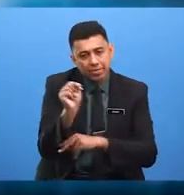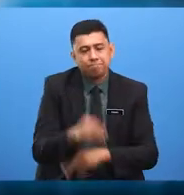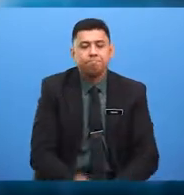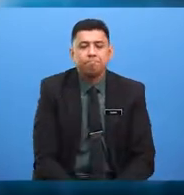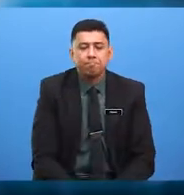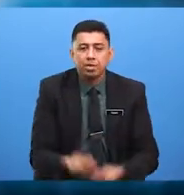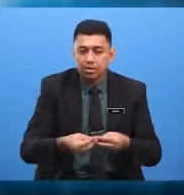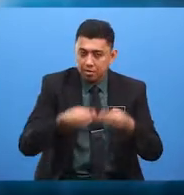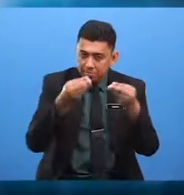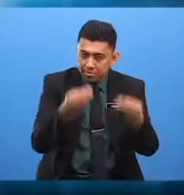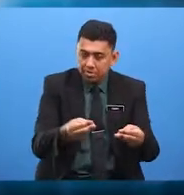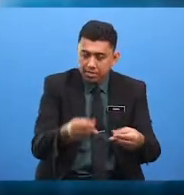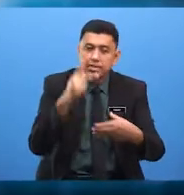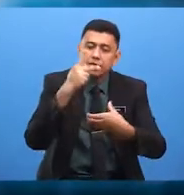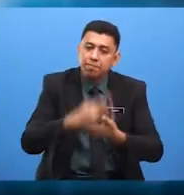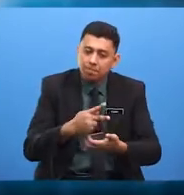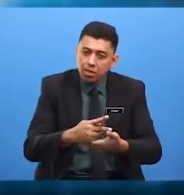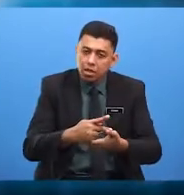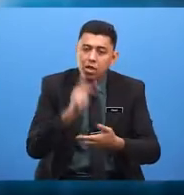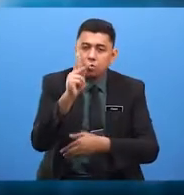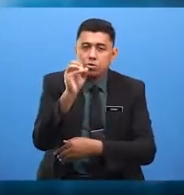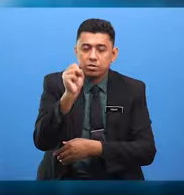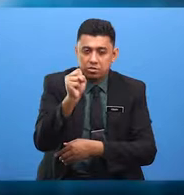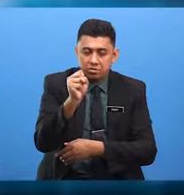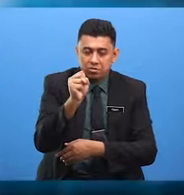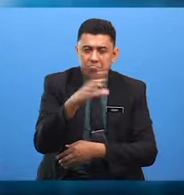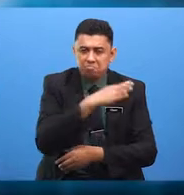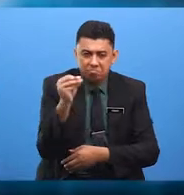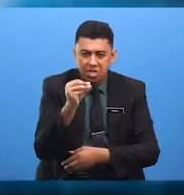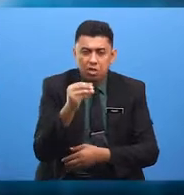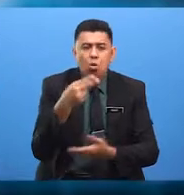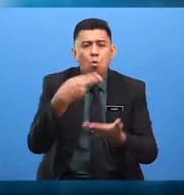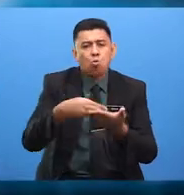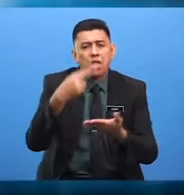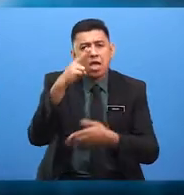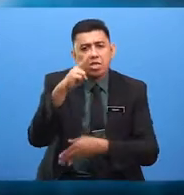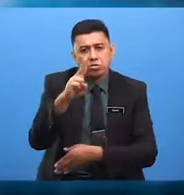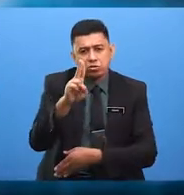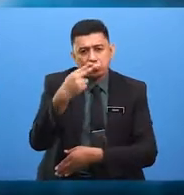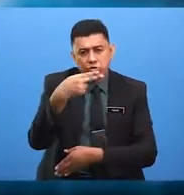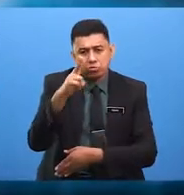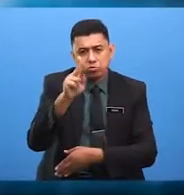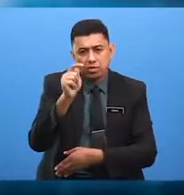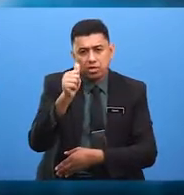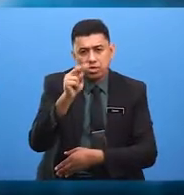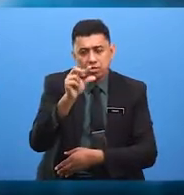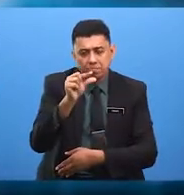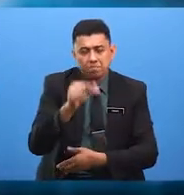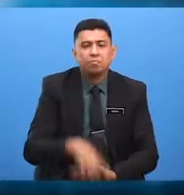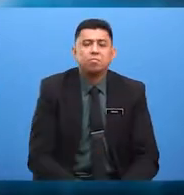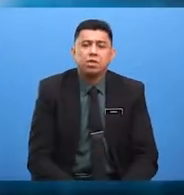akan memberi kesan terhadap cost meminjam dan beban hutang peminjam jumlah pinjaman yang diminta oleh